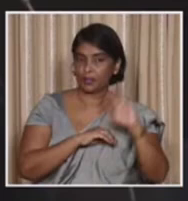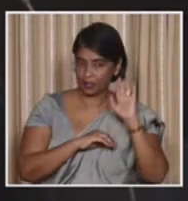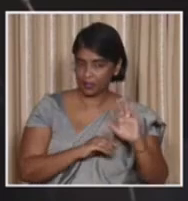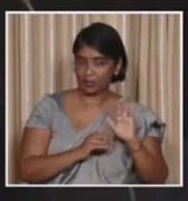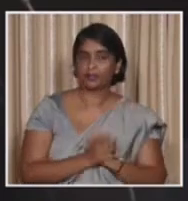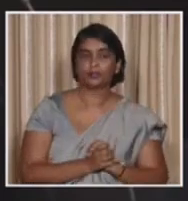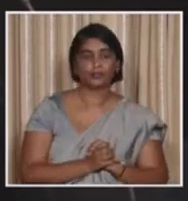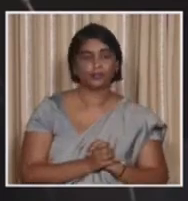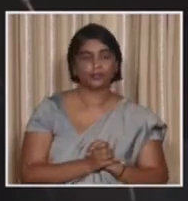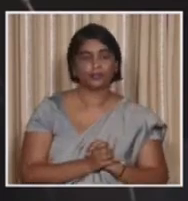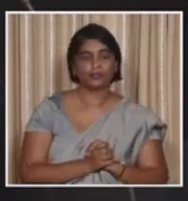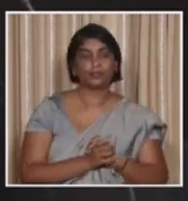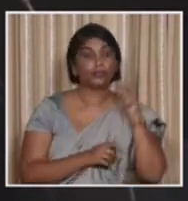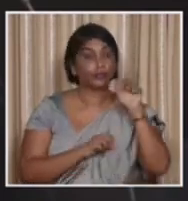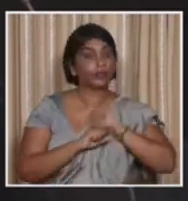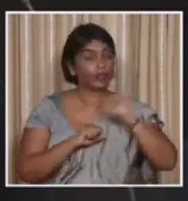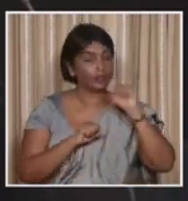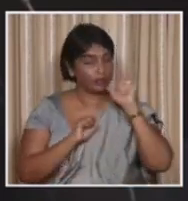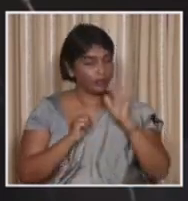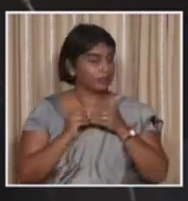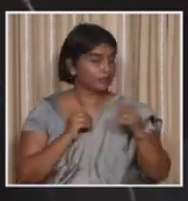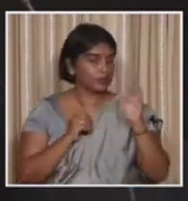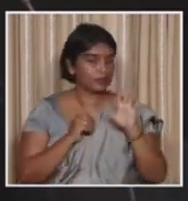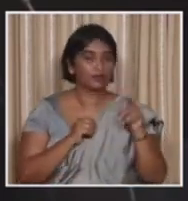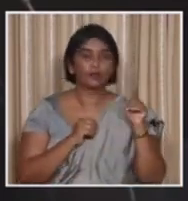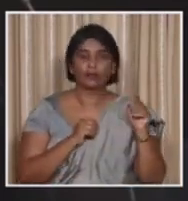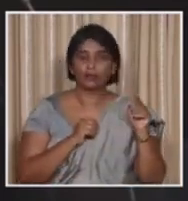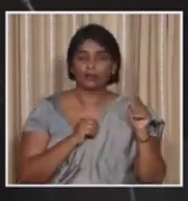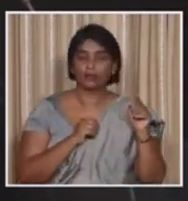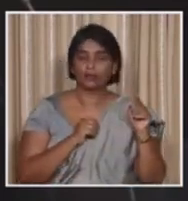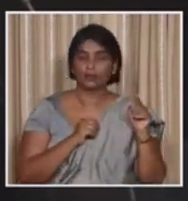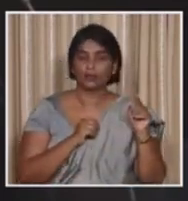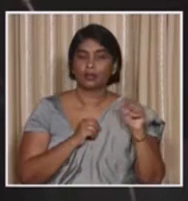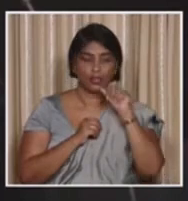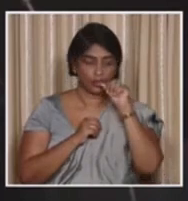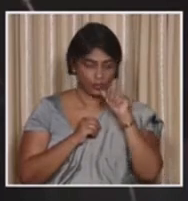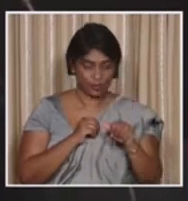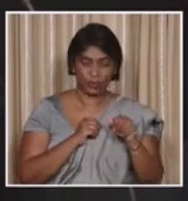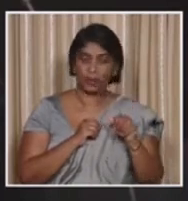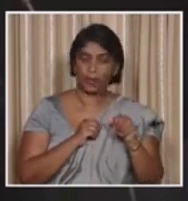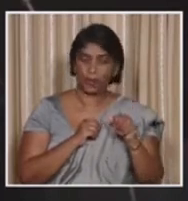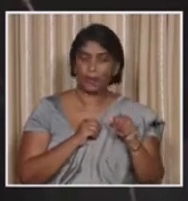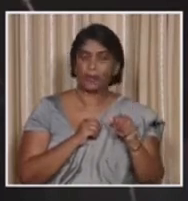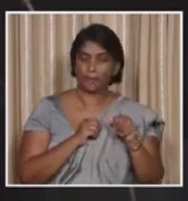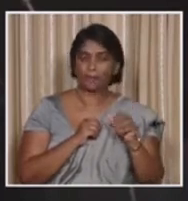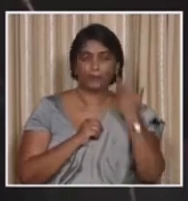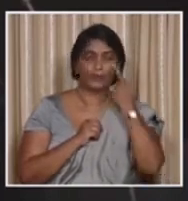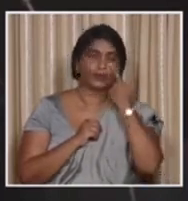කරලා තිබ කරා ඒ උද්ඝෝෂණය කරමින් ඉන්නකොට ඇත්තටම